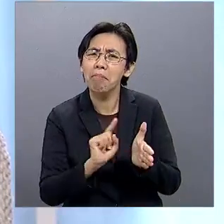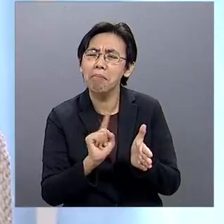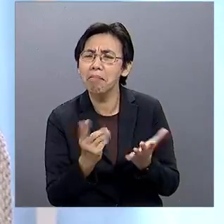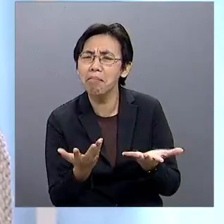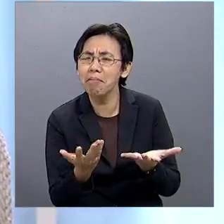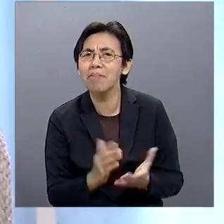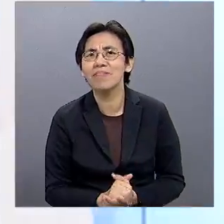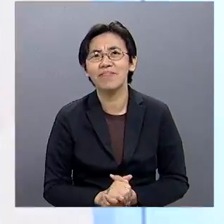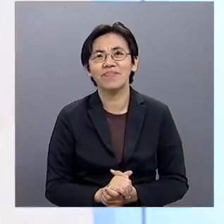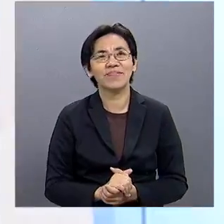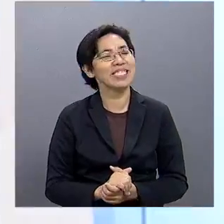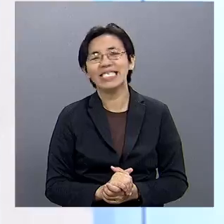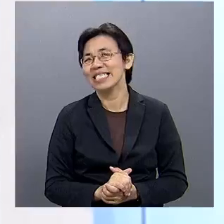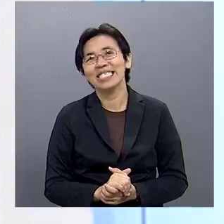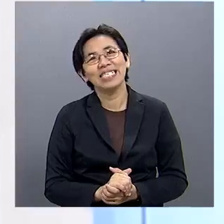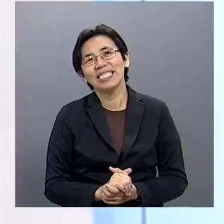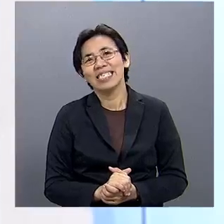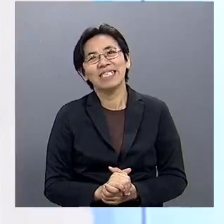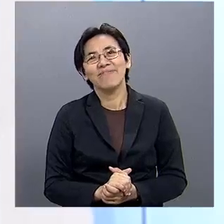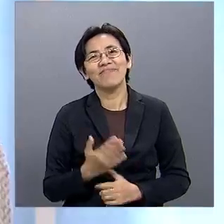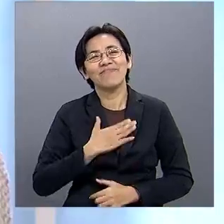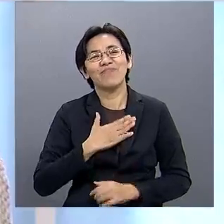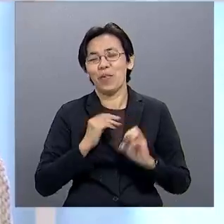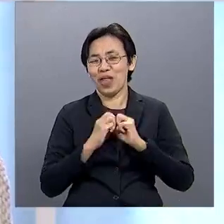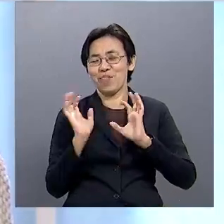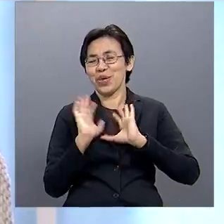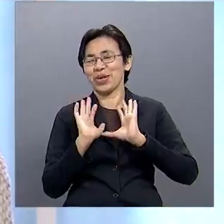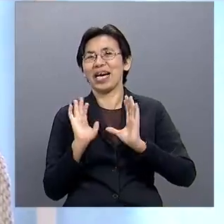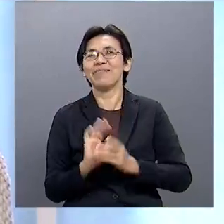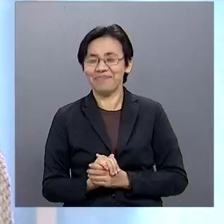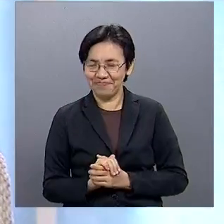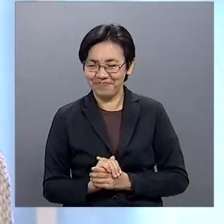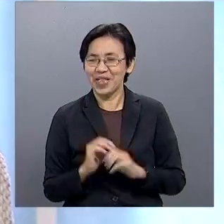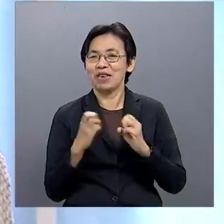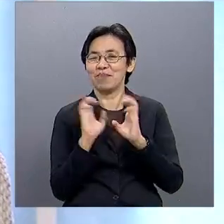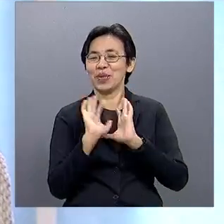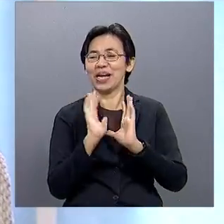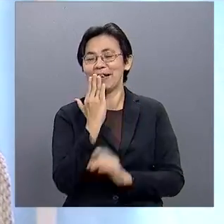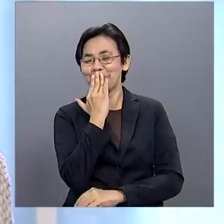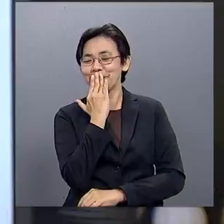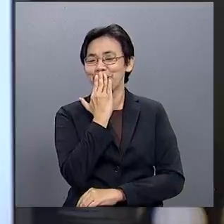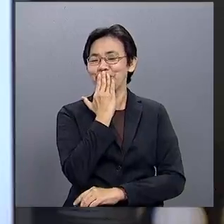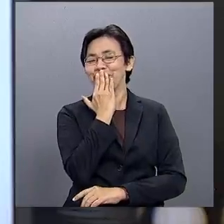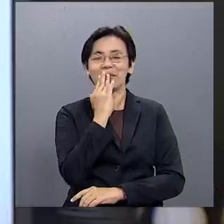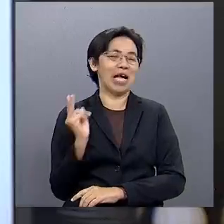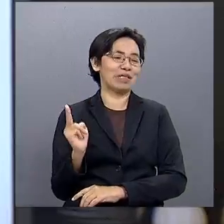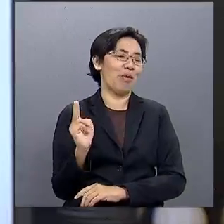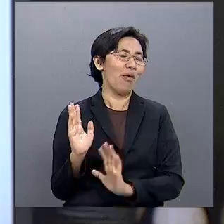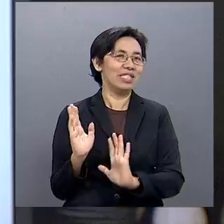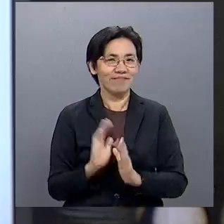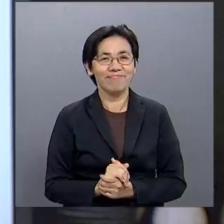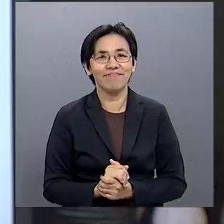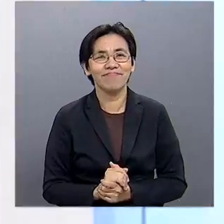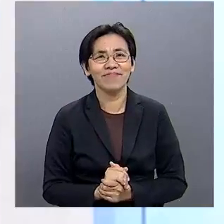คุณต้องไม่หัดคิดบวกเยอะๆนะคะ เร ื่อง นี้ผมจะไม่ยุ่งนะครับคุณผู้ชมครับผมก็จะสงวนปากสงวนคำเอาไว ้ผมดูสารเคมีตกค้างเหร